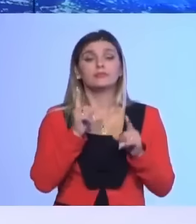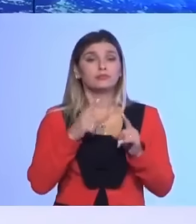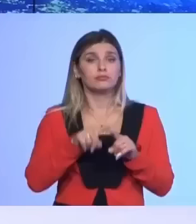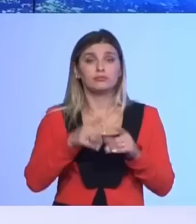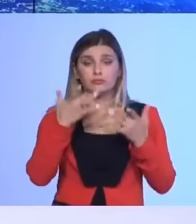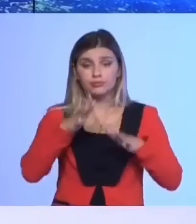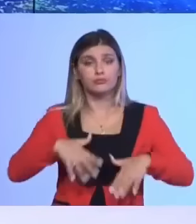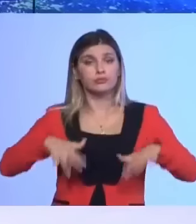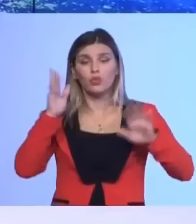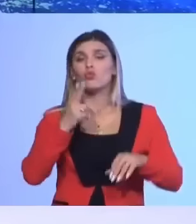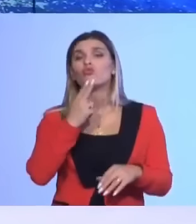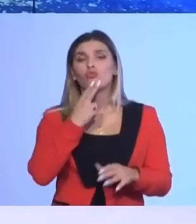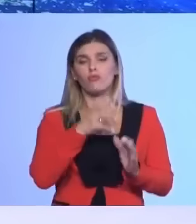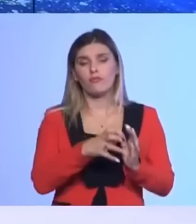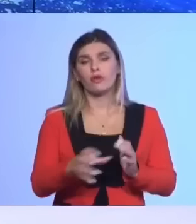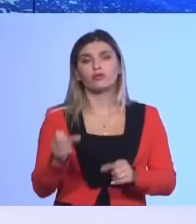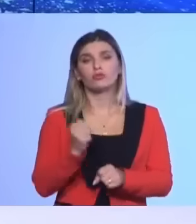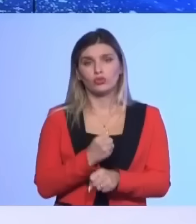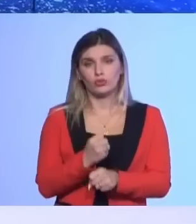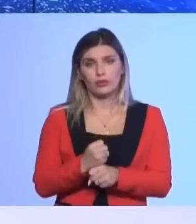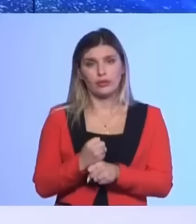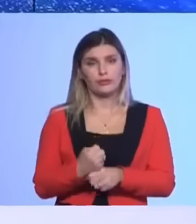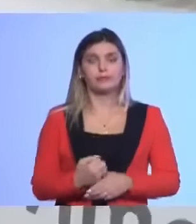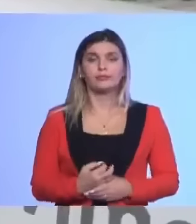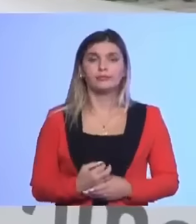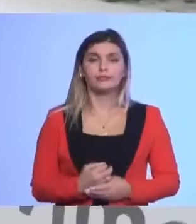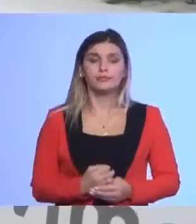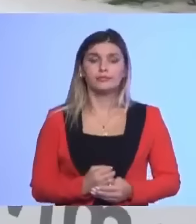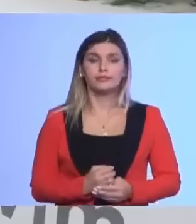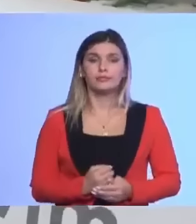dorëzohen pavarësisht masës së kërcënimeve.